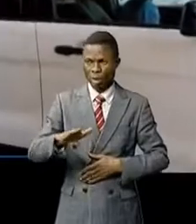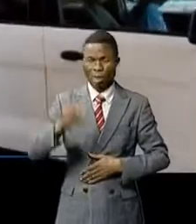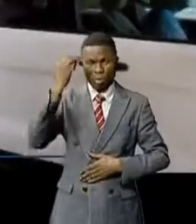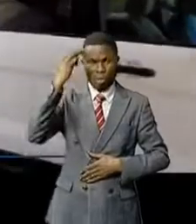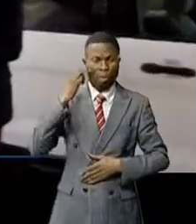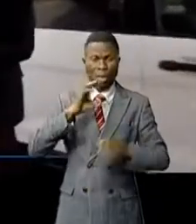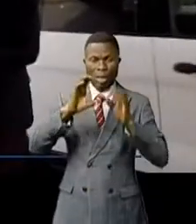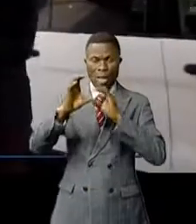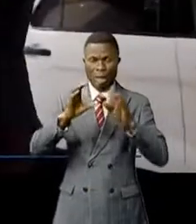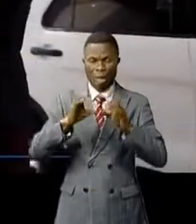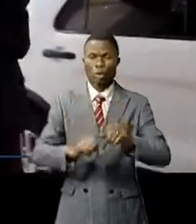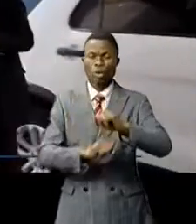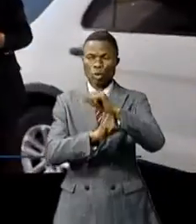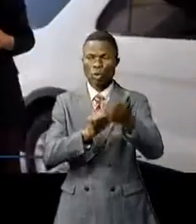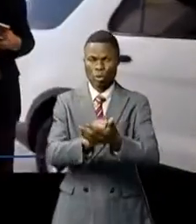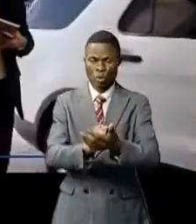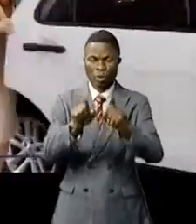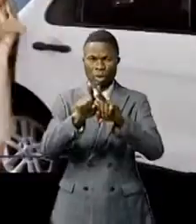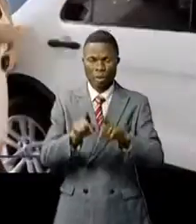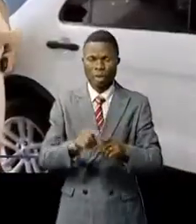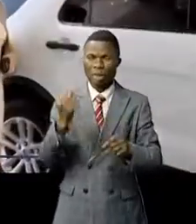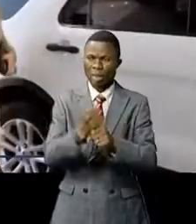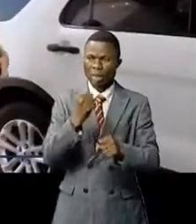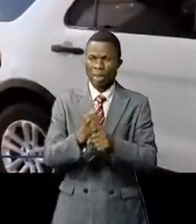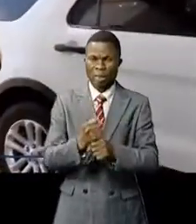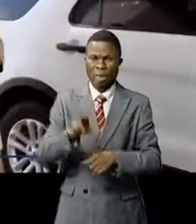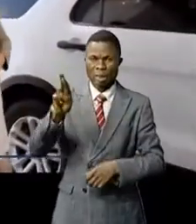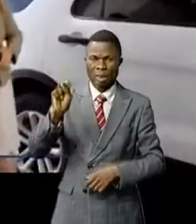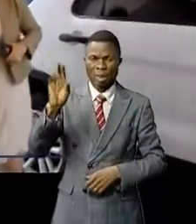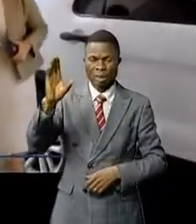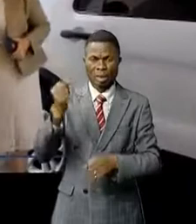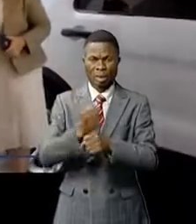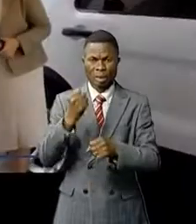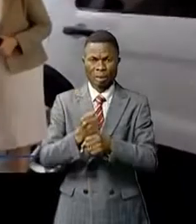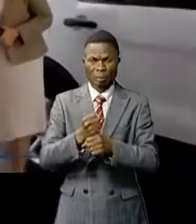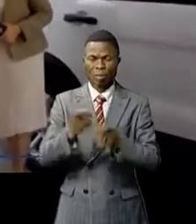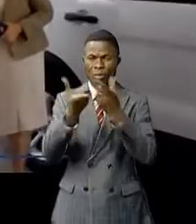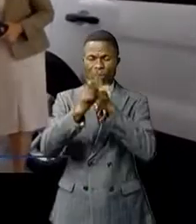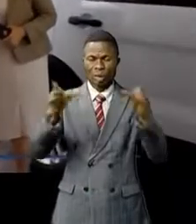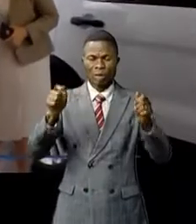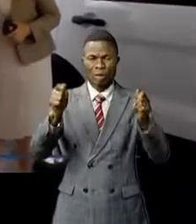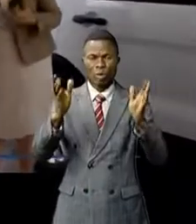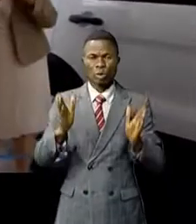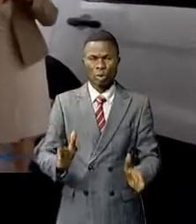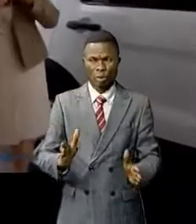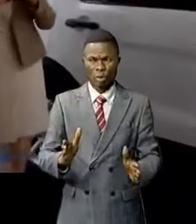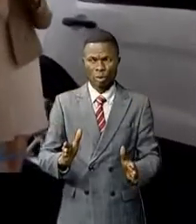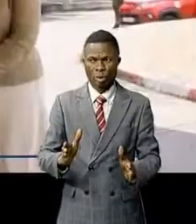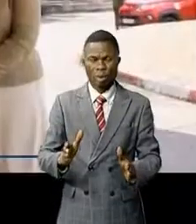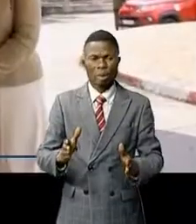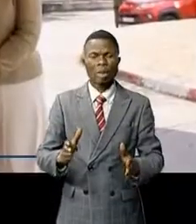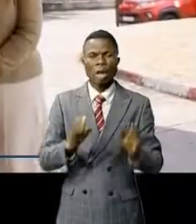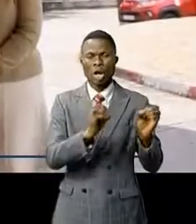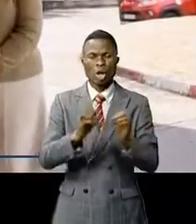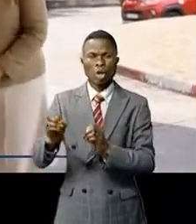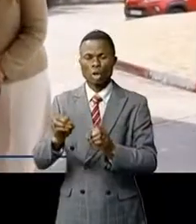de la Communication et Médias, ainsi que les rôles que la RTNC joue dans l'exercice de la liberté de la presse, ont agrémenté